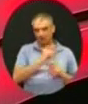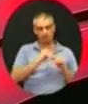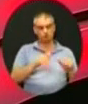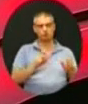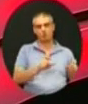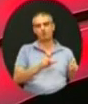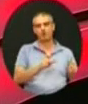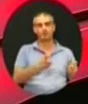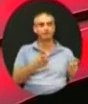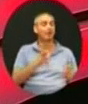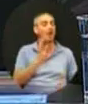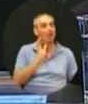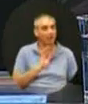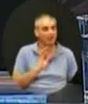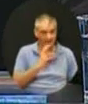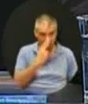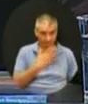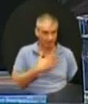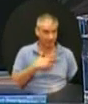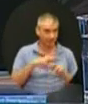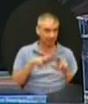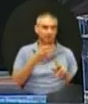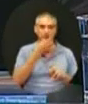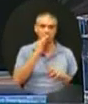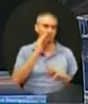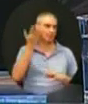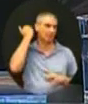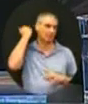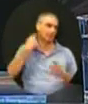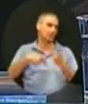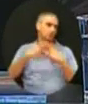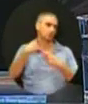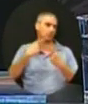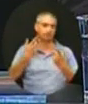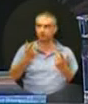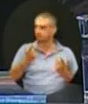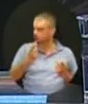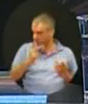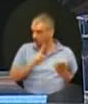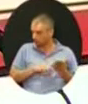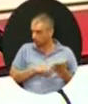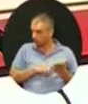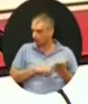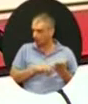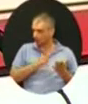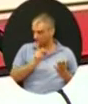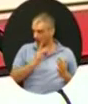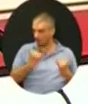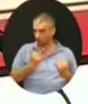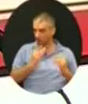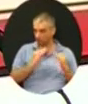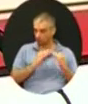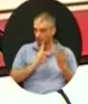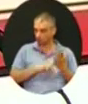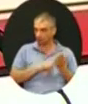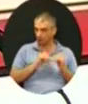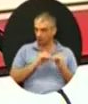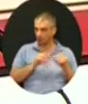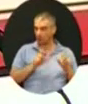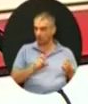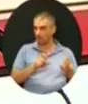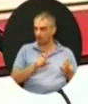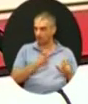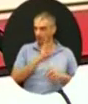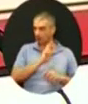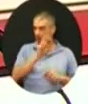מוגבלים עדיין בעיני המצב הזה עדיף ממה שהיה לפני כמה שנים כ לא אבל זה מוצדק גם נכון לעכשיו זה מוצדק להגביל את התנועה של